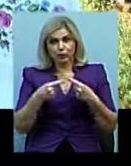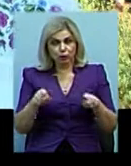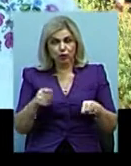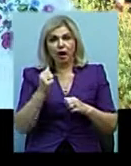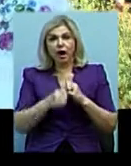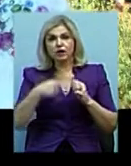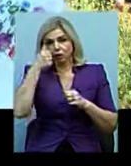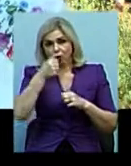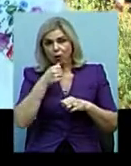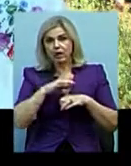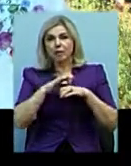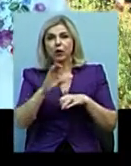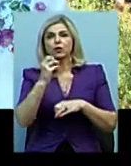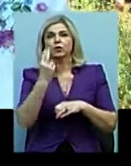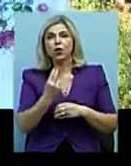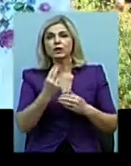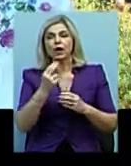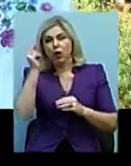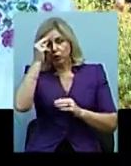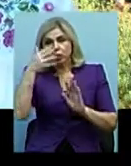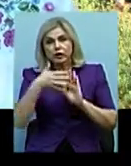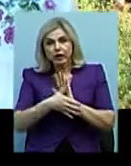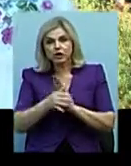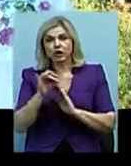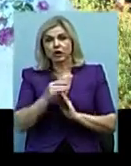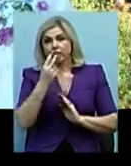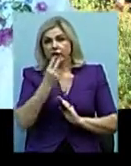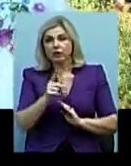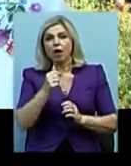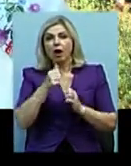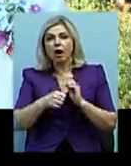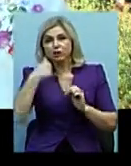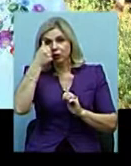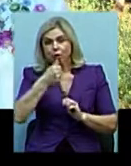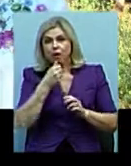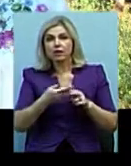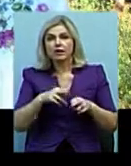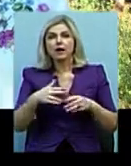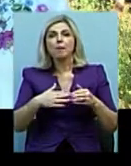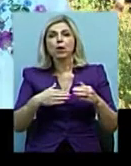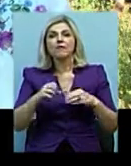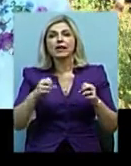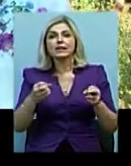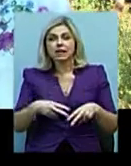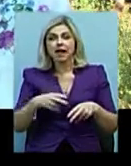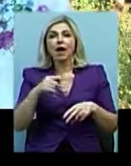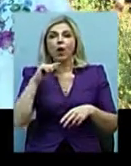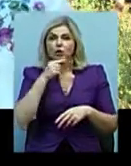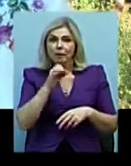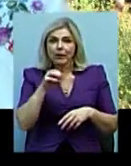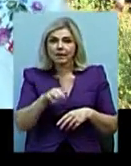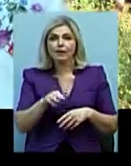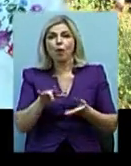кожного року проводимо соціологічні дослідження, і ми бачимо, що з року в рік це професія економіста, бухгалтера і